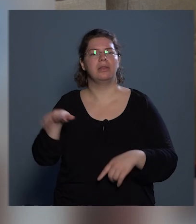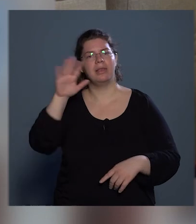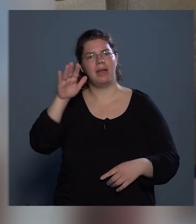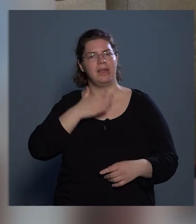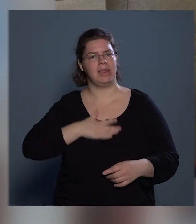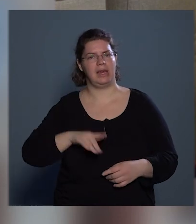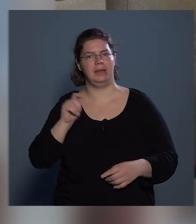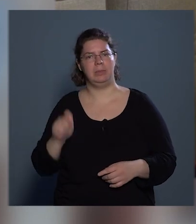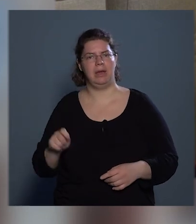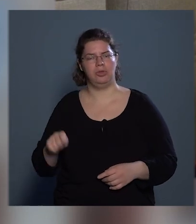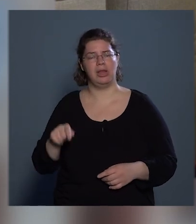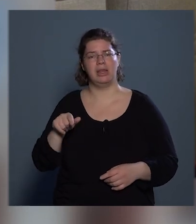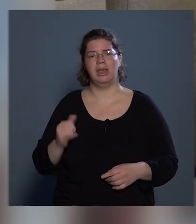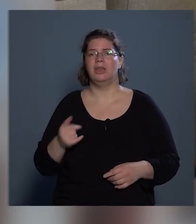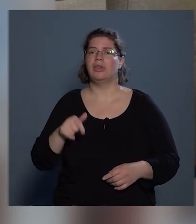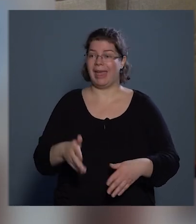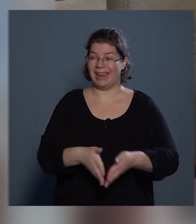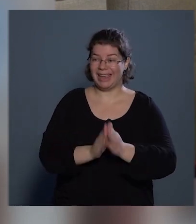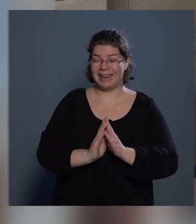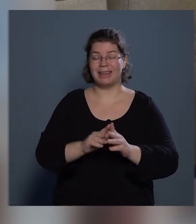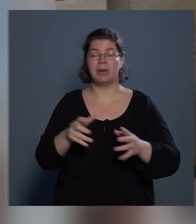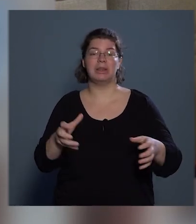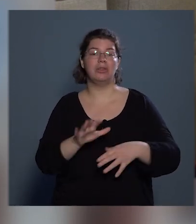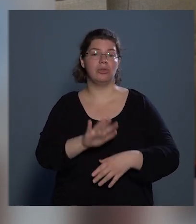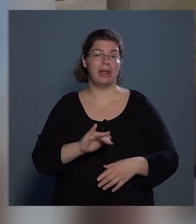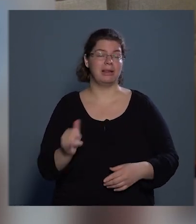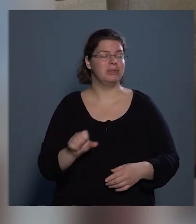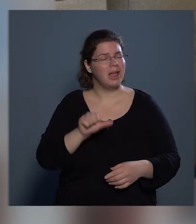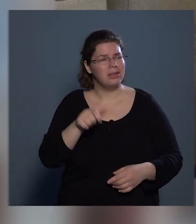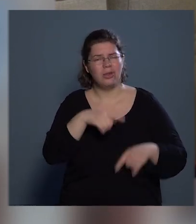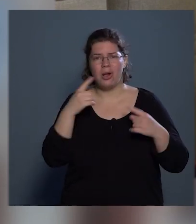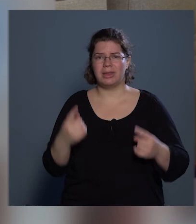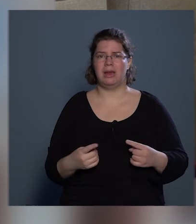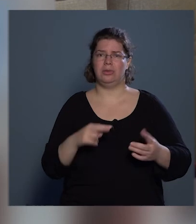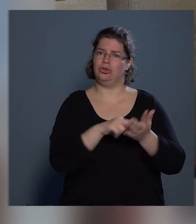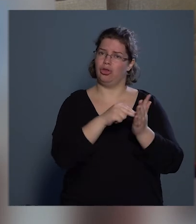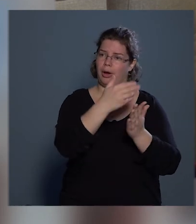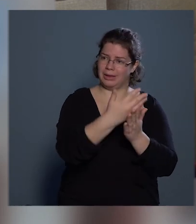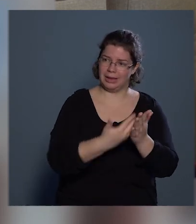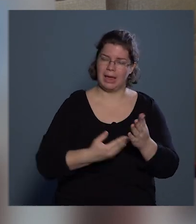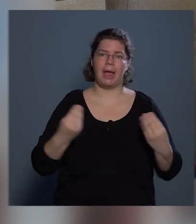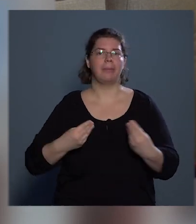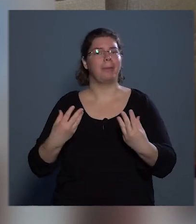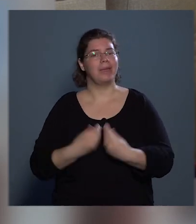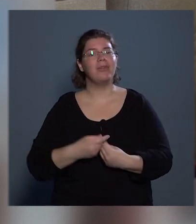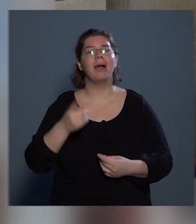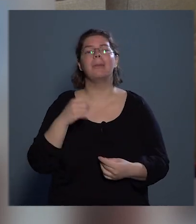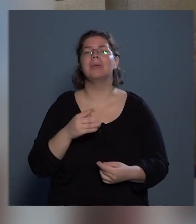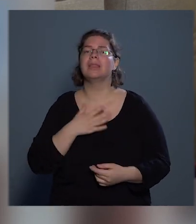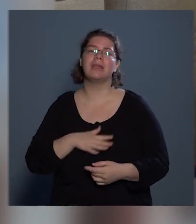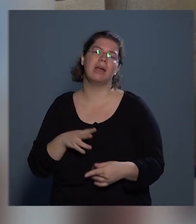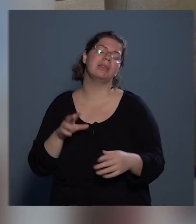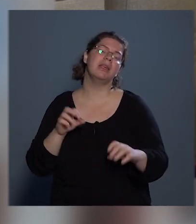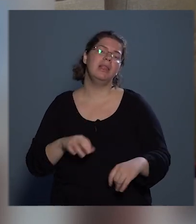és erre kértem a testületet is, hogy előbb határozzuk meg a stratégiát, hogy mivel, mit kívánunk tenni, majd